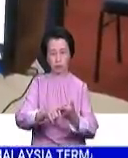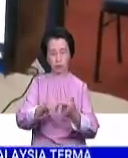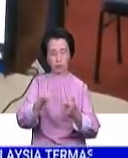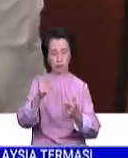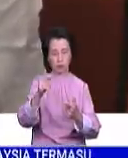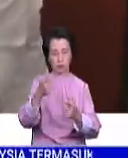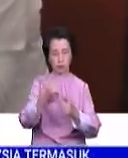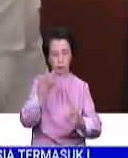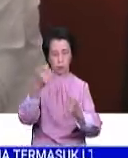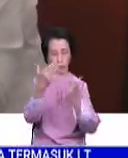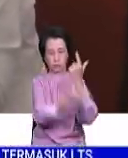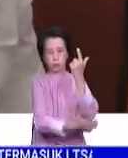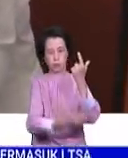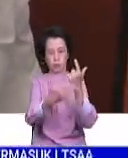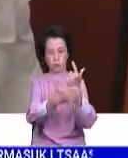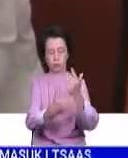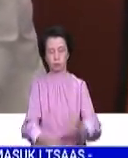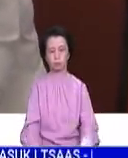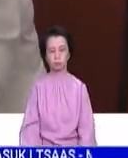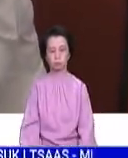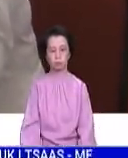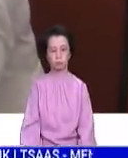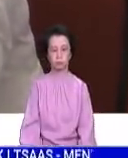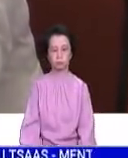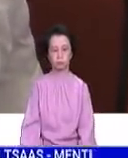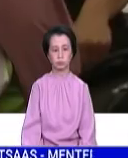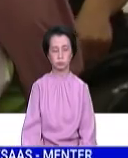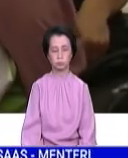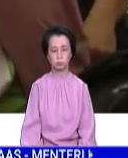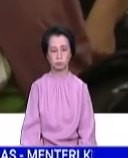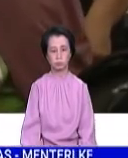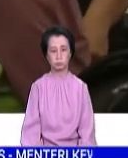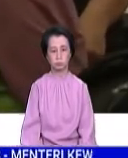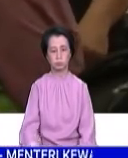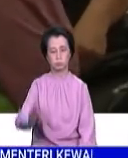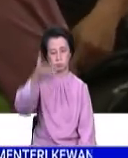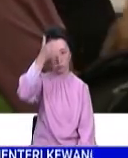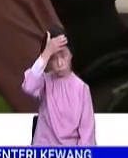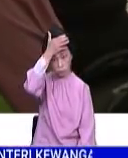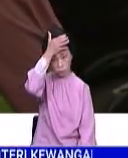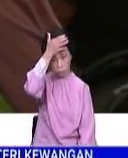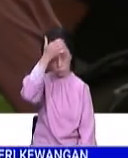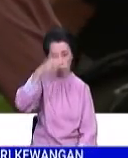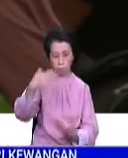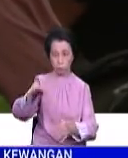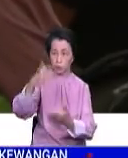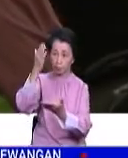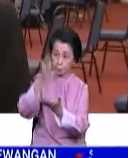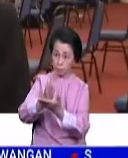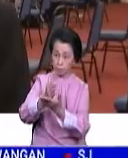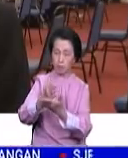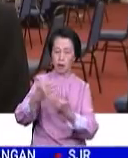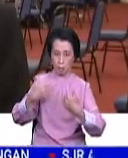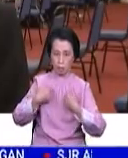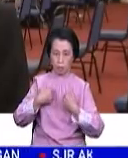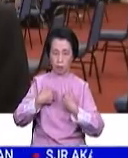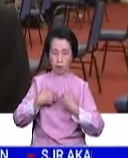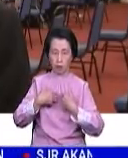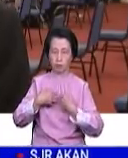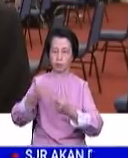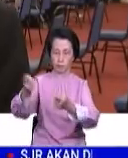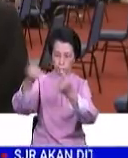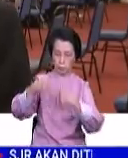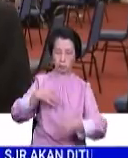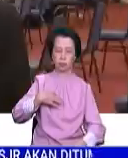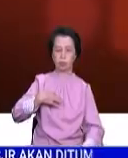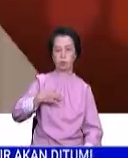persekutuan juga. Para jururawat dan jururawat yang telah bersara juga ada juga yang menjadi